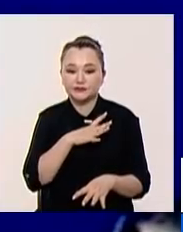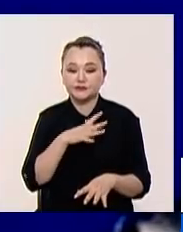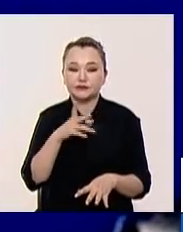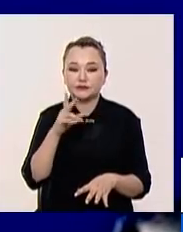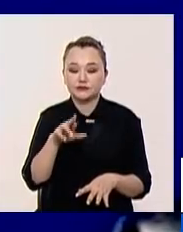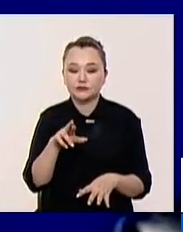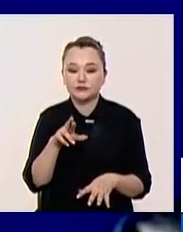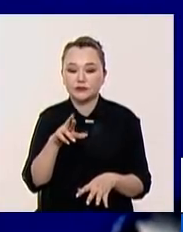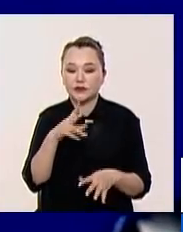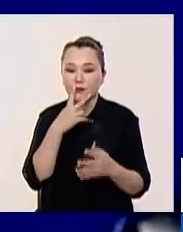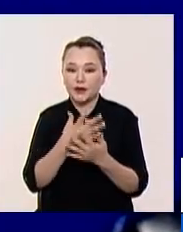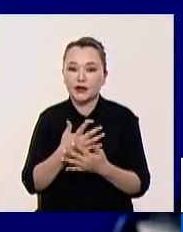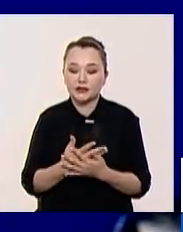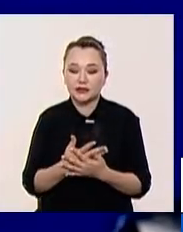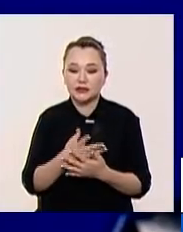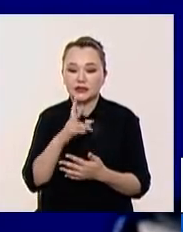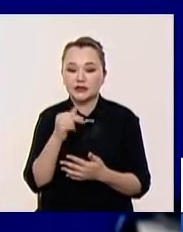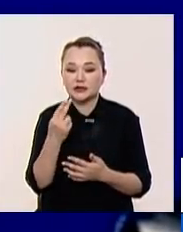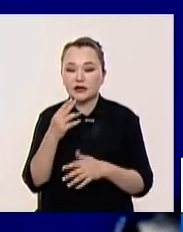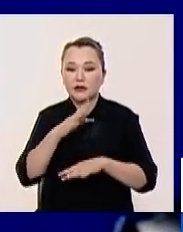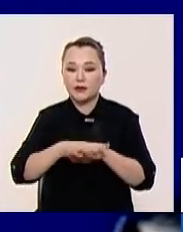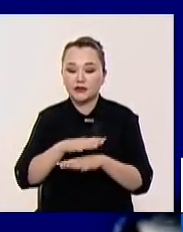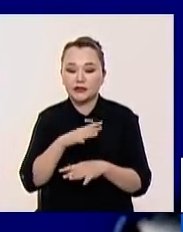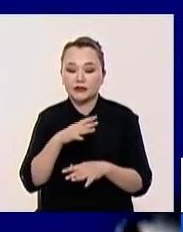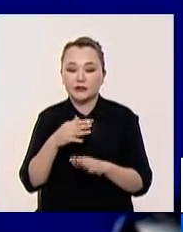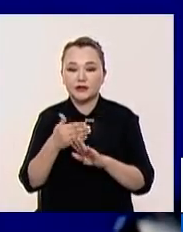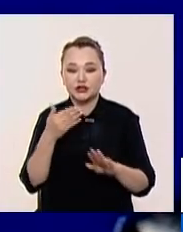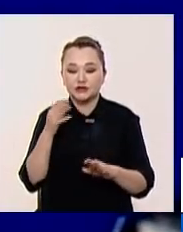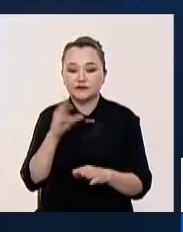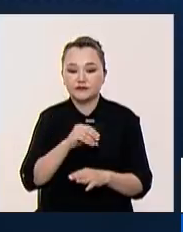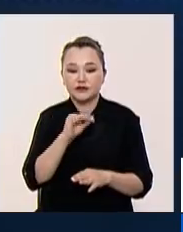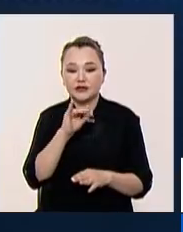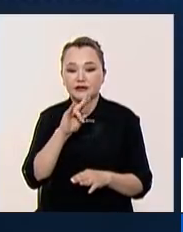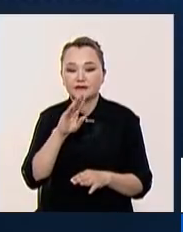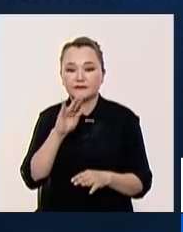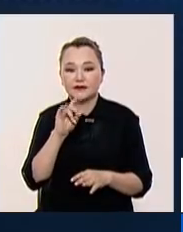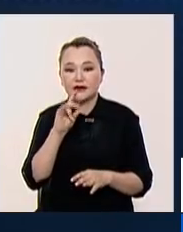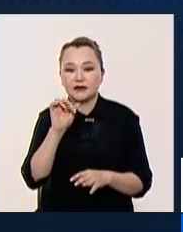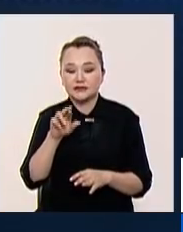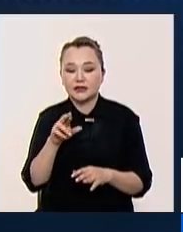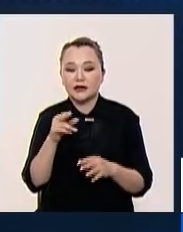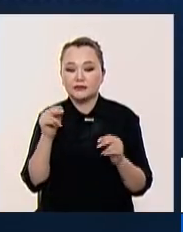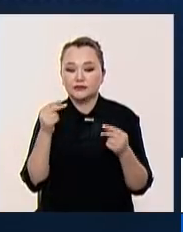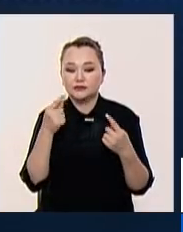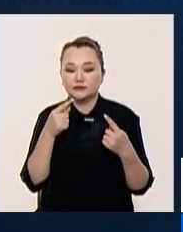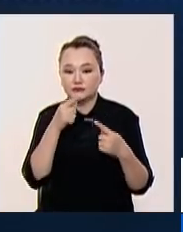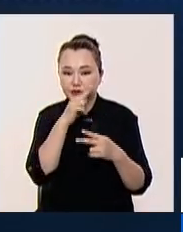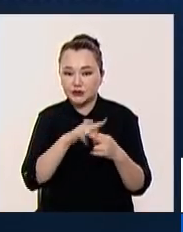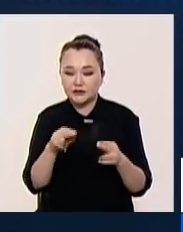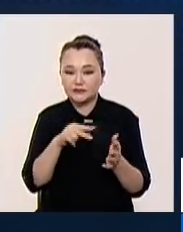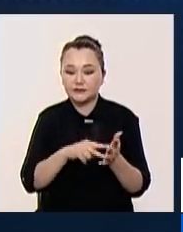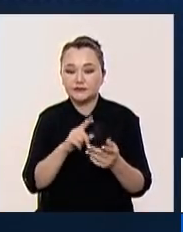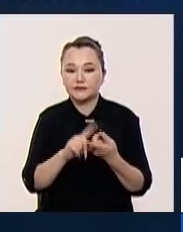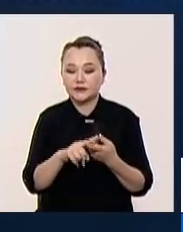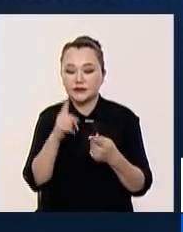Для показателем для Национального банка является прежде всего инфляция. Вот буквально сегодня сообщили